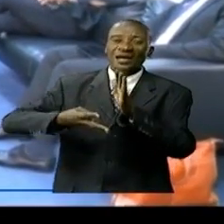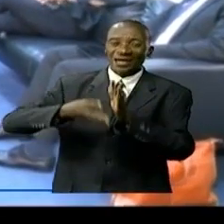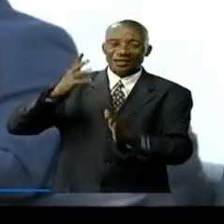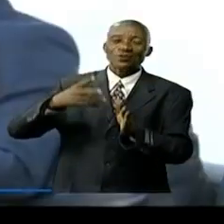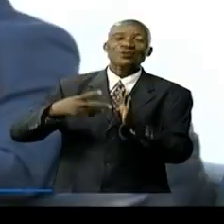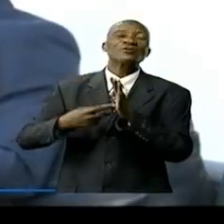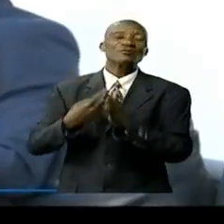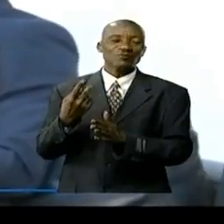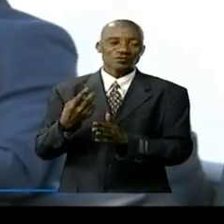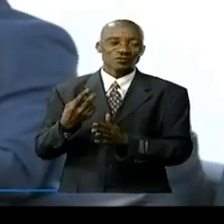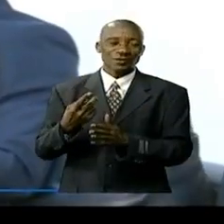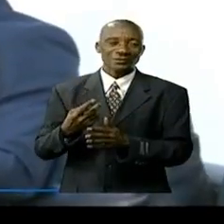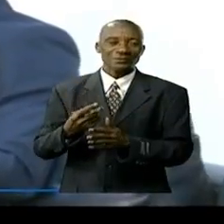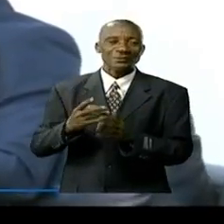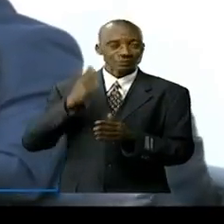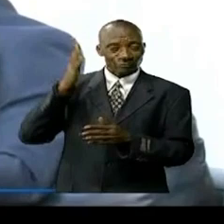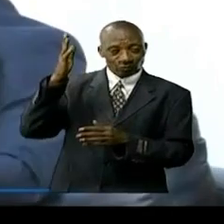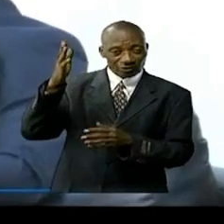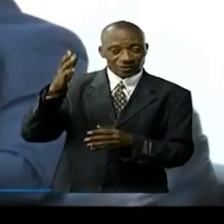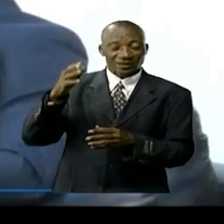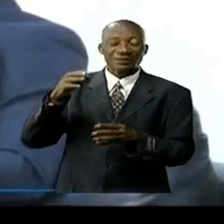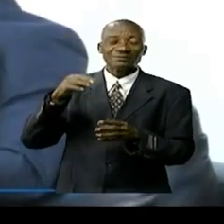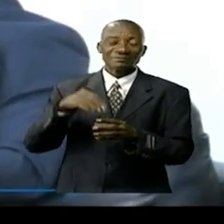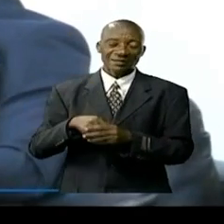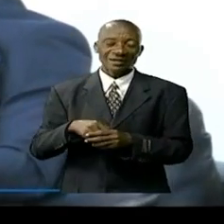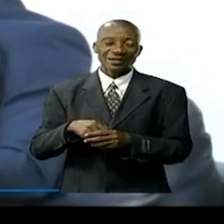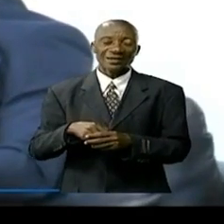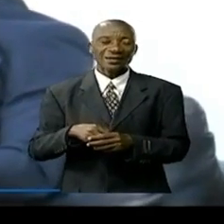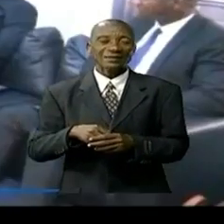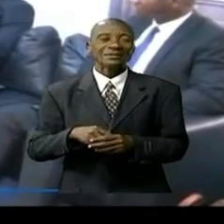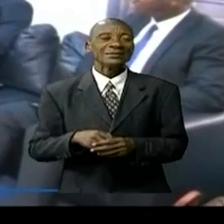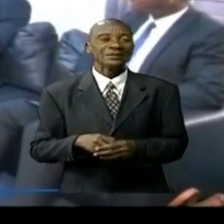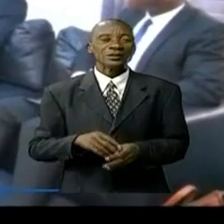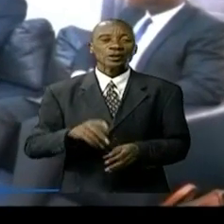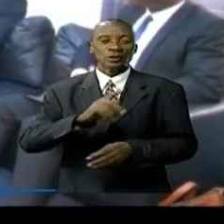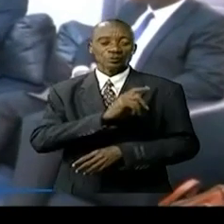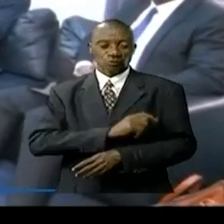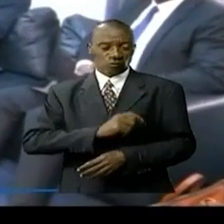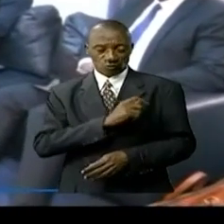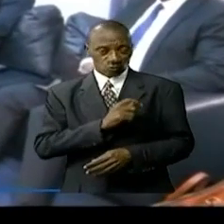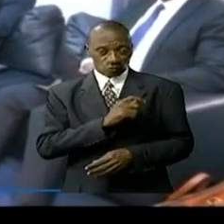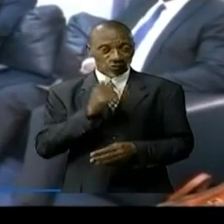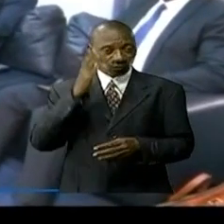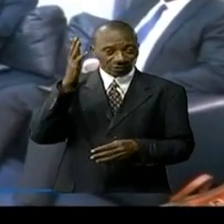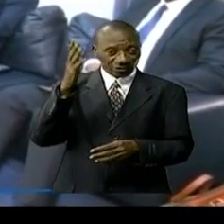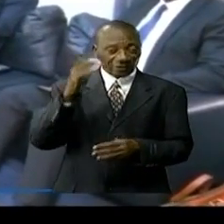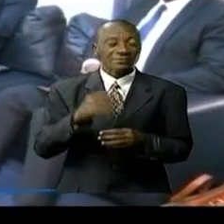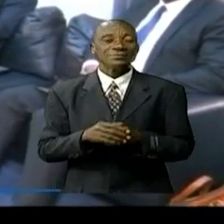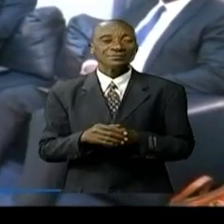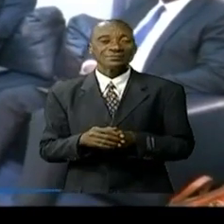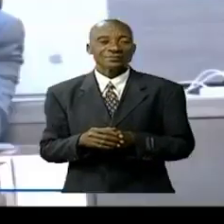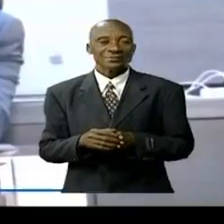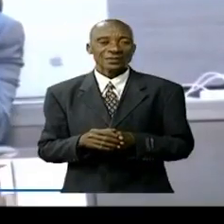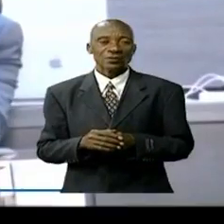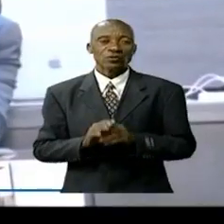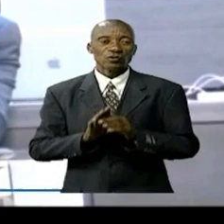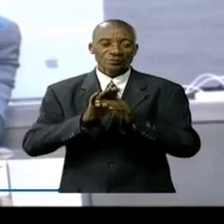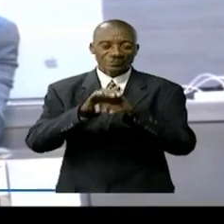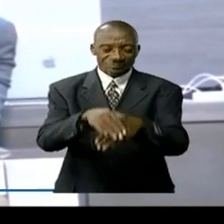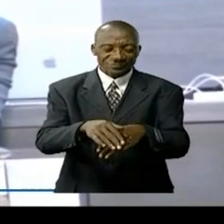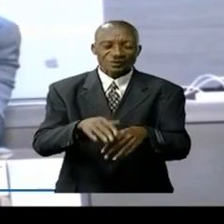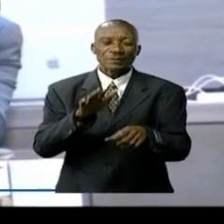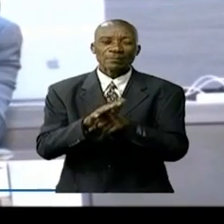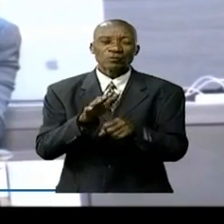tiendra à Abidjan et à San Pedro du 10 au 15 mai de cette année. Il connaîtra la participation d'une douzaine d'artistes, dont